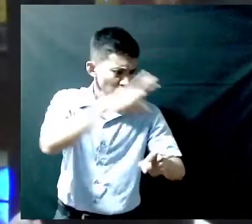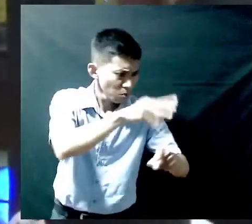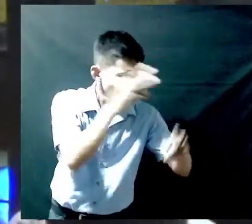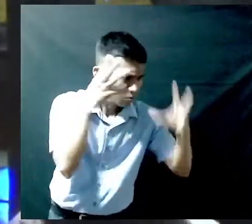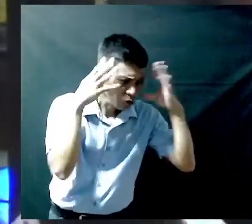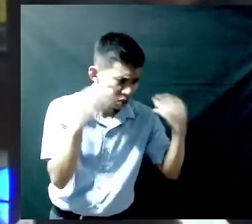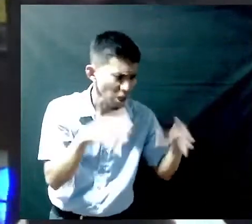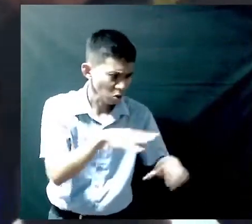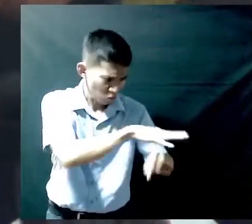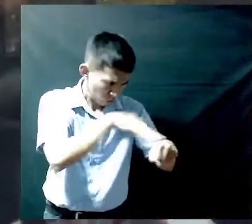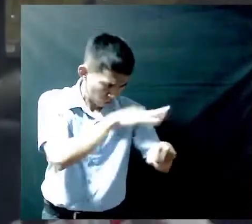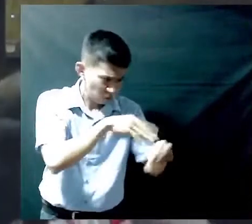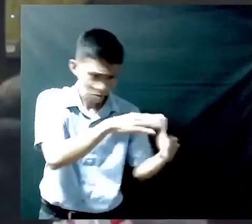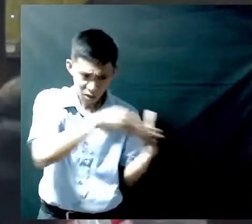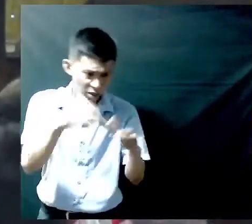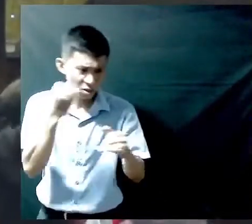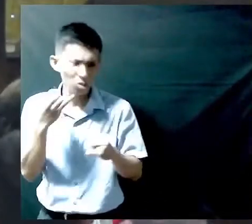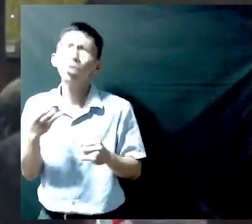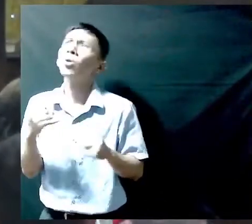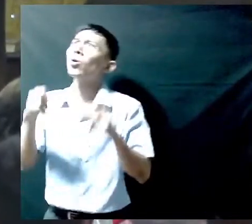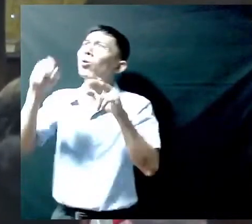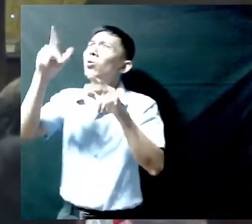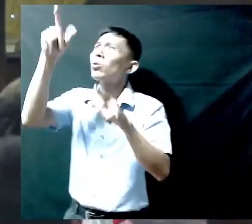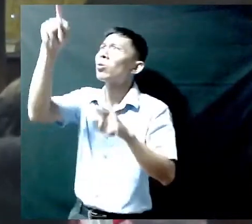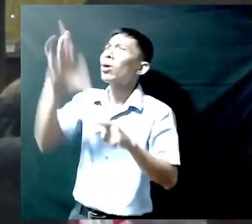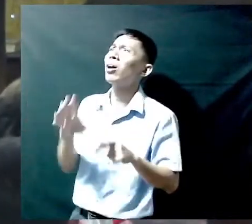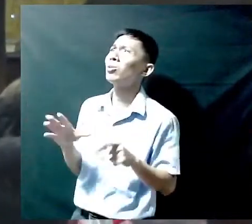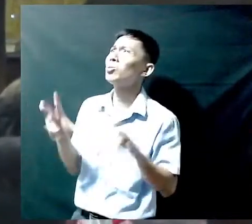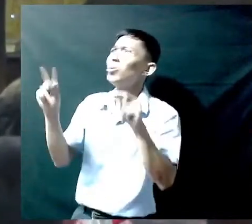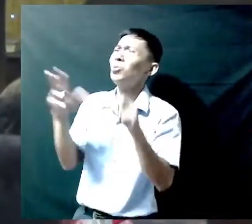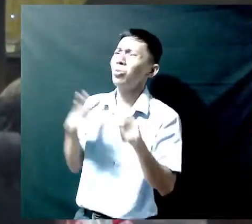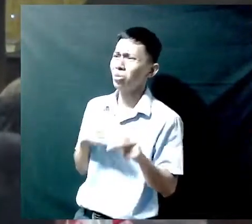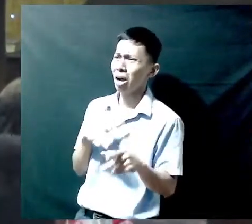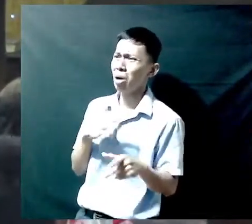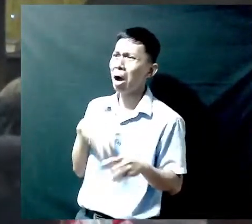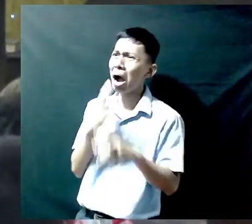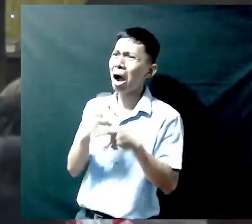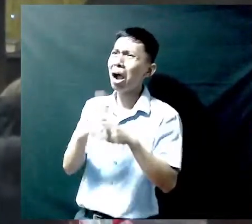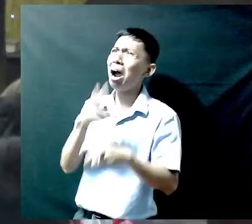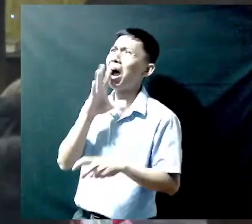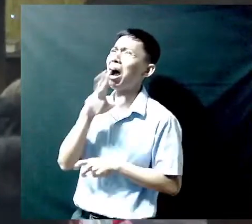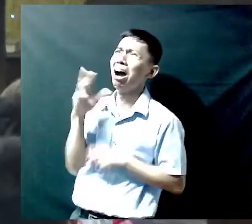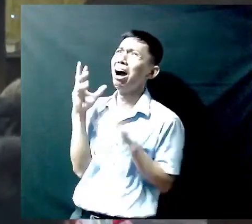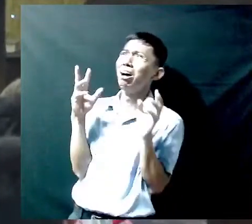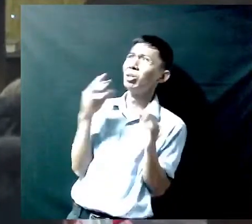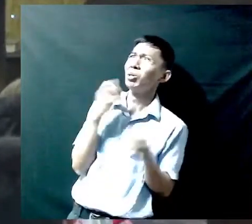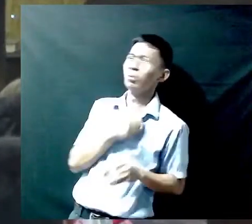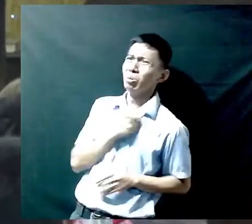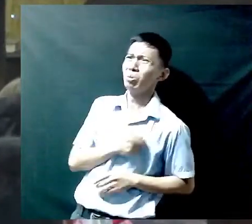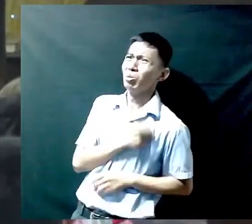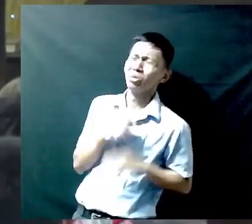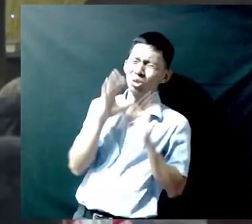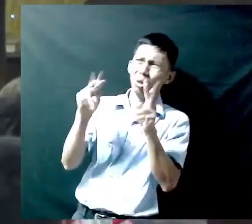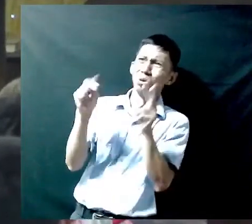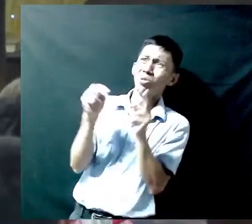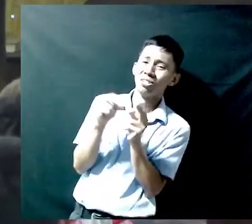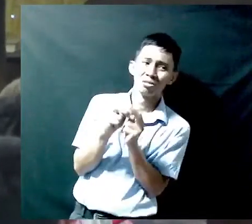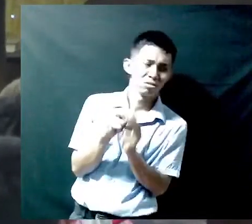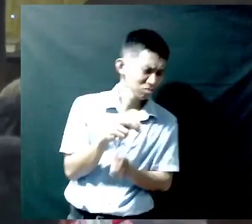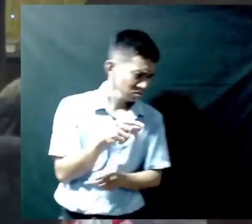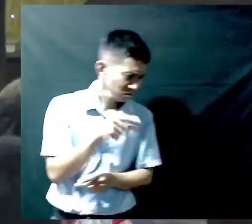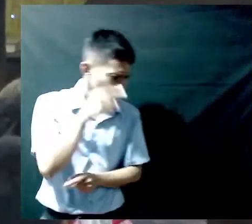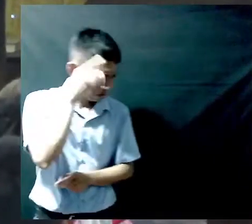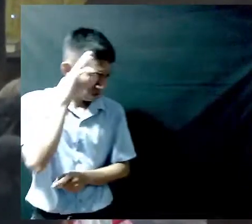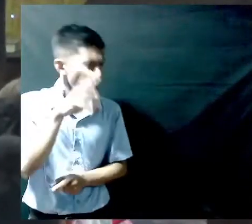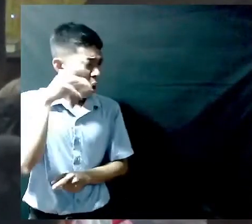magaling magsalita, wala akong alam, hindi ko kaya yan, Lord! Ano niyo, ang word ni Lord sa kanya? Simple lang. Ang dami mo excuse, eh. Ang tanong ko